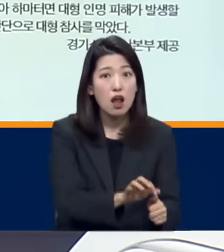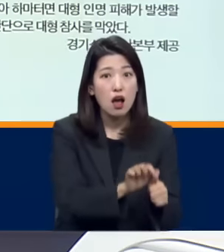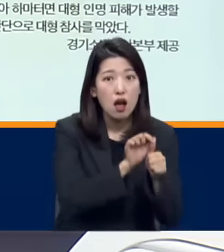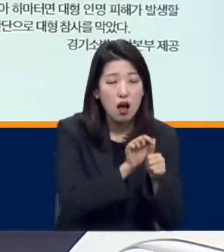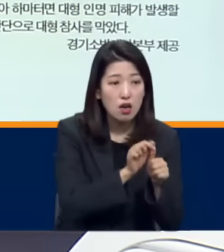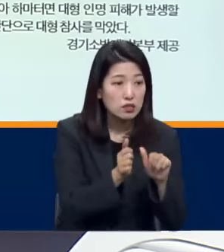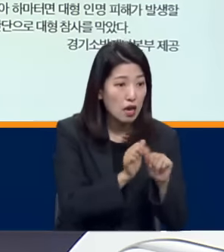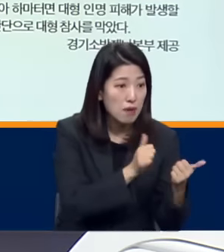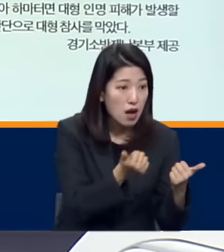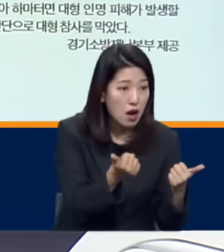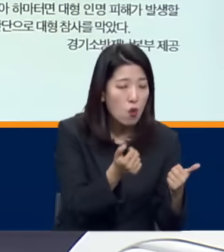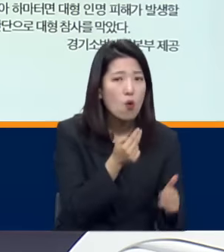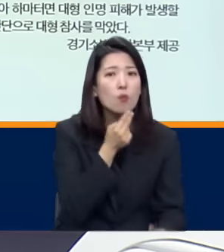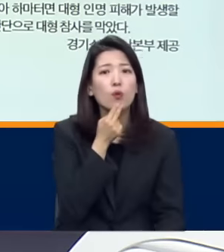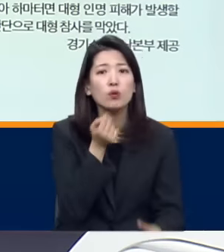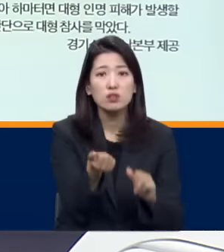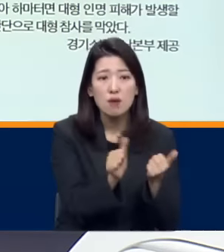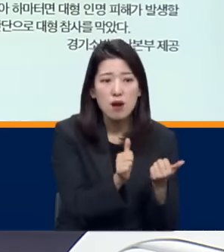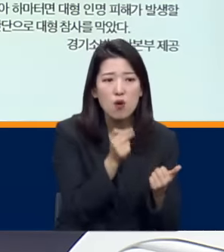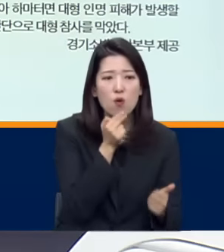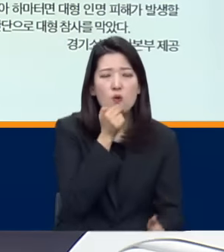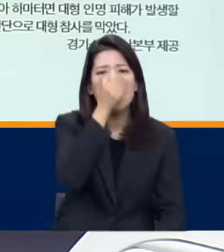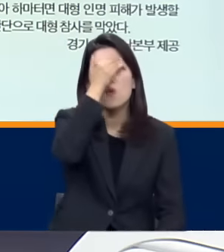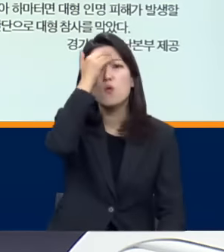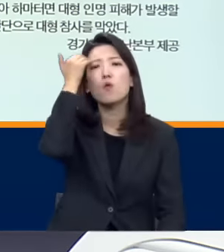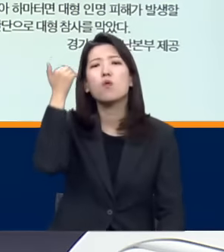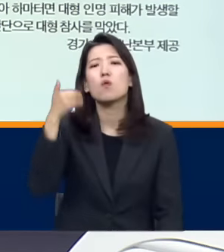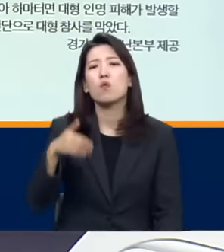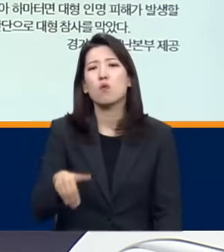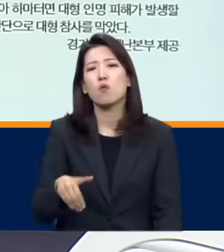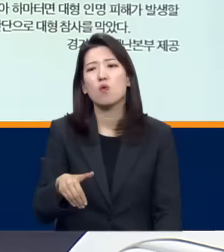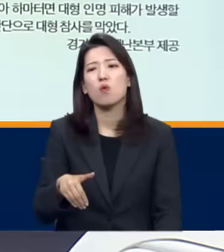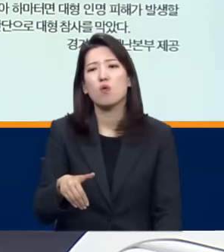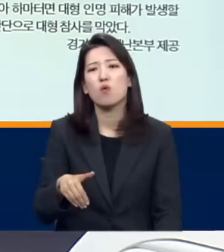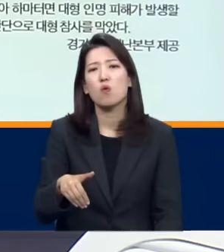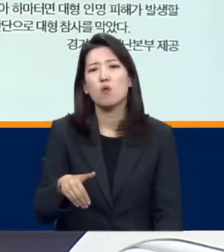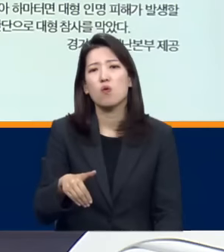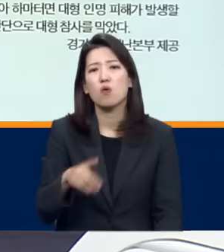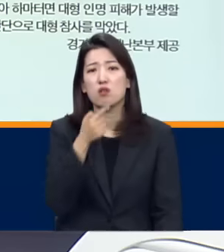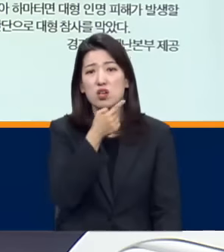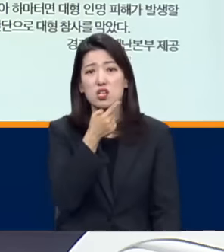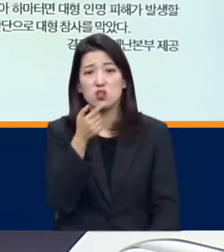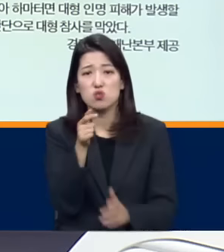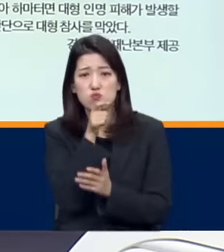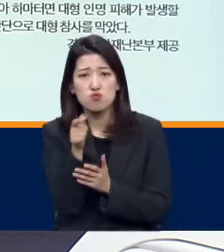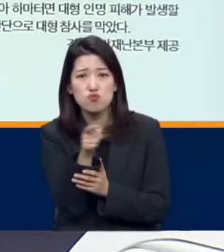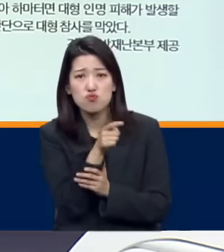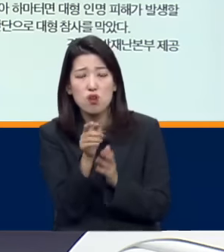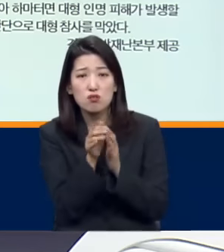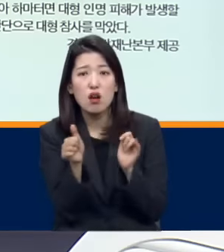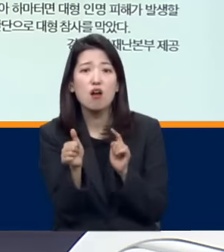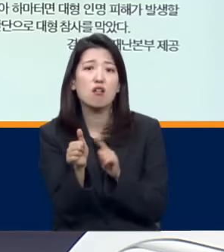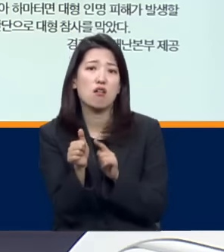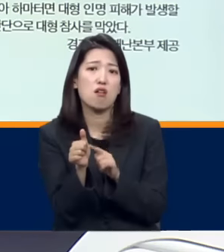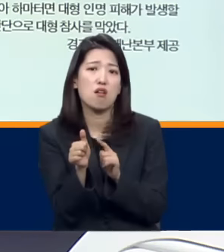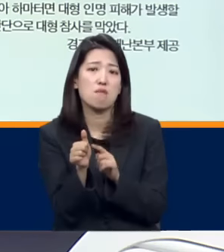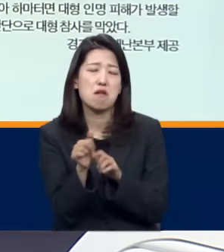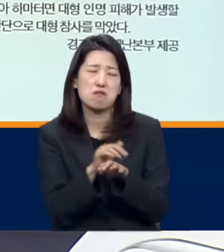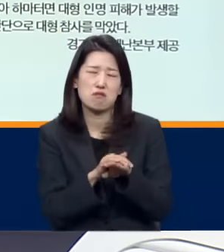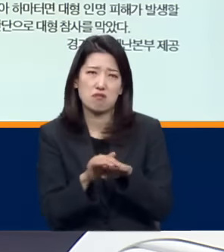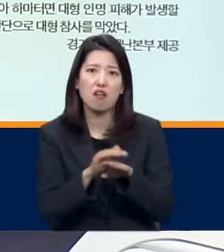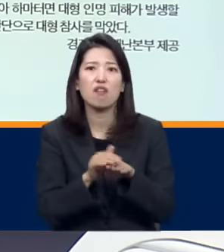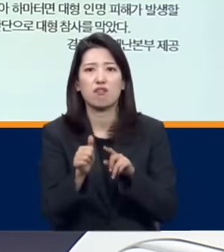사망자 없이 지금 이 굉장히 잘 기민하게 대처를 했다라는 얘기가 나옵니다. 그게 이 사람 덕분이다라는 얘기가